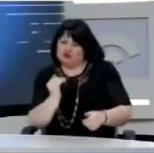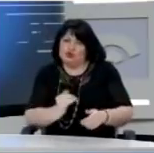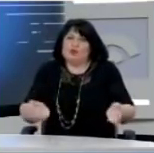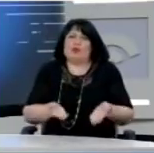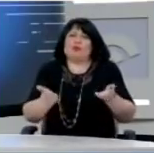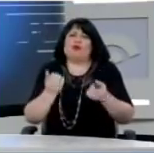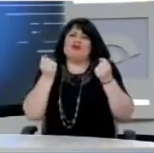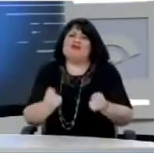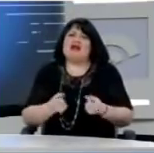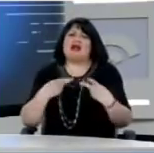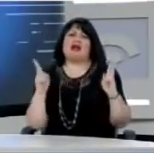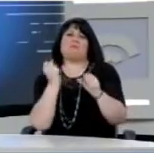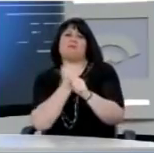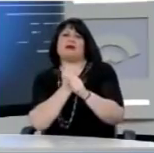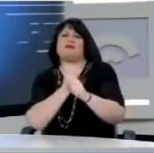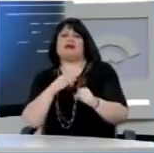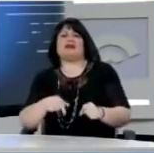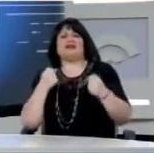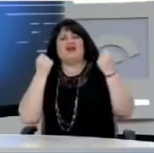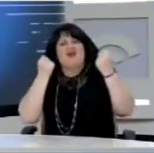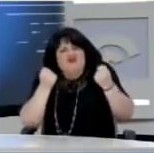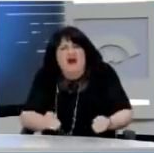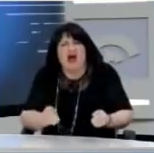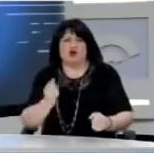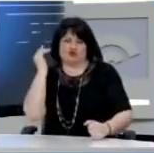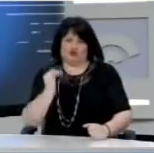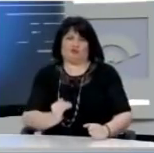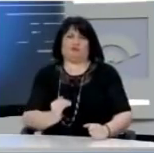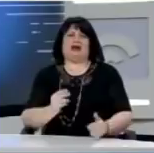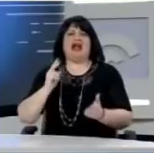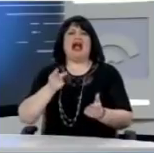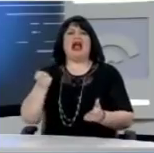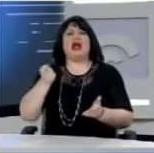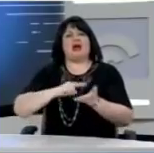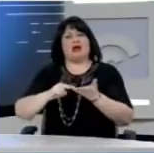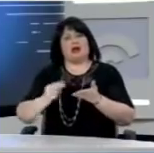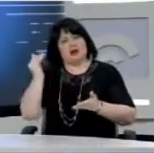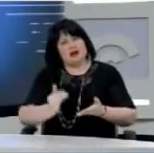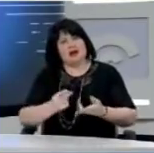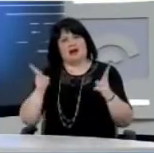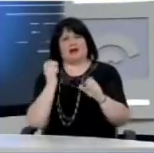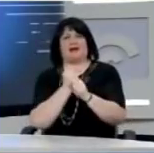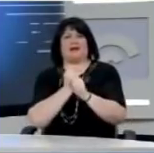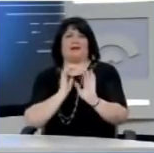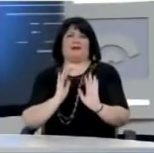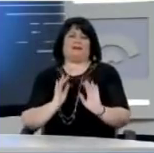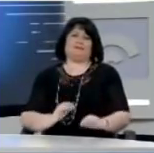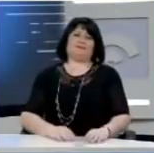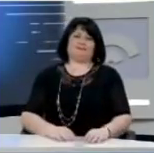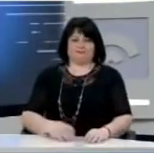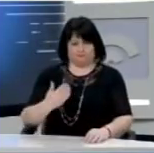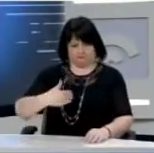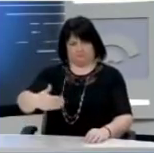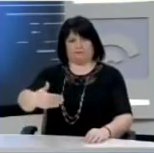τα βάρη στους ελεύθερους επαγγελματίες που σήκωσαν μεγάλο φορτίο. Μειώσαμε τις ασφαλιστικές εισφορές των ελεύθερων επαγγελματιών. Και